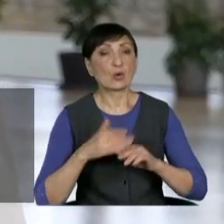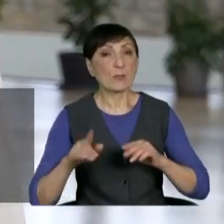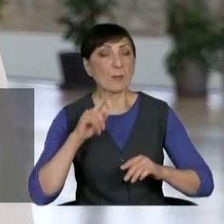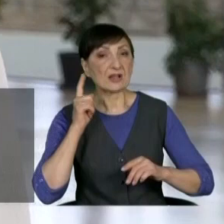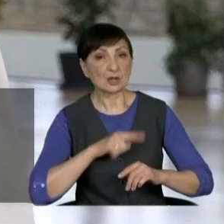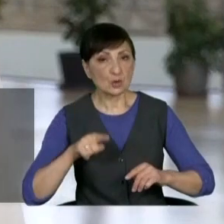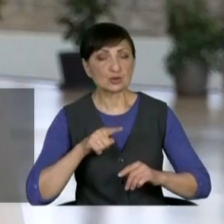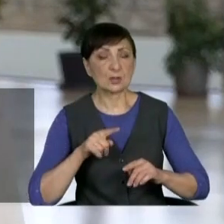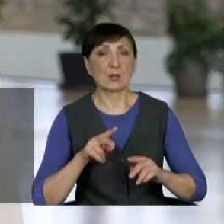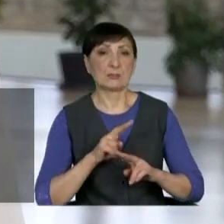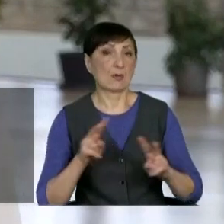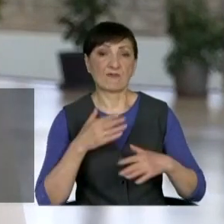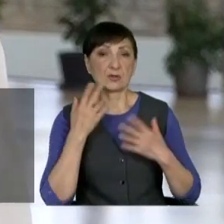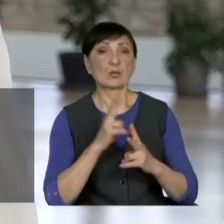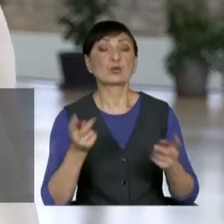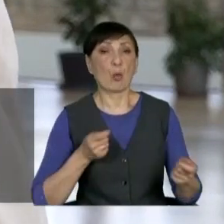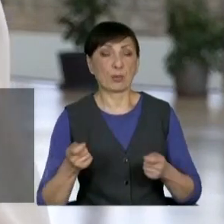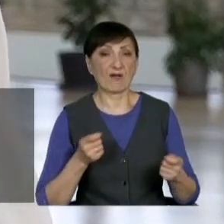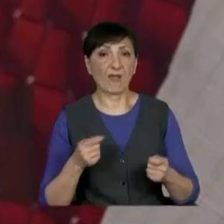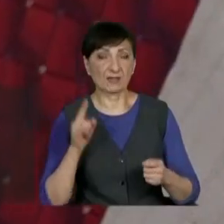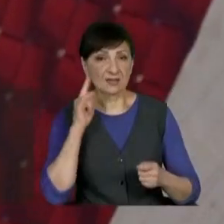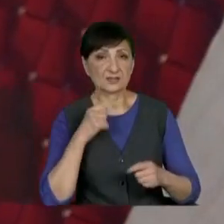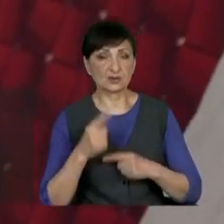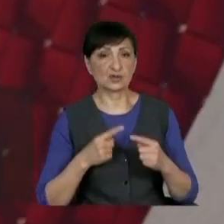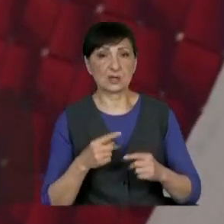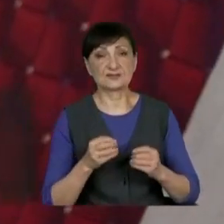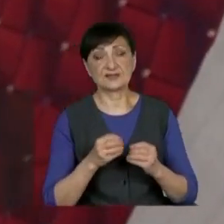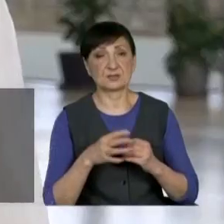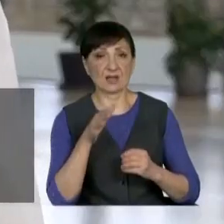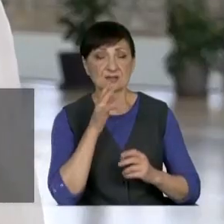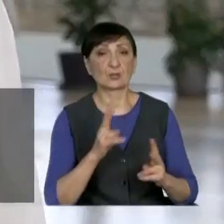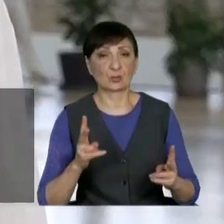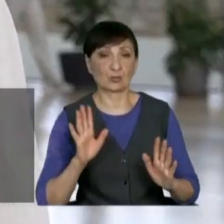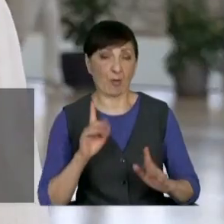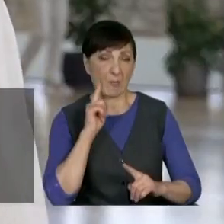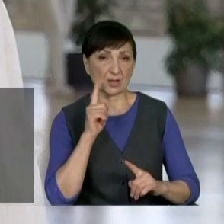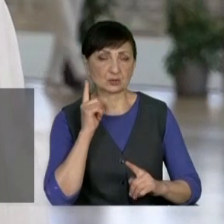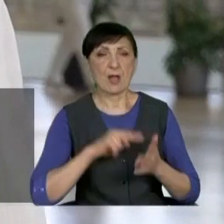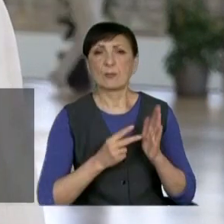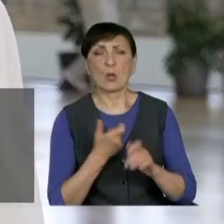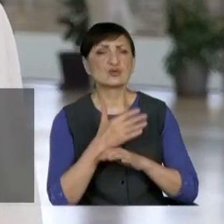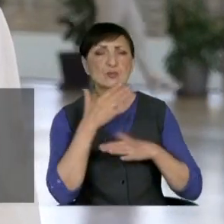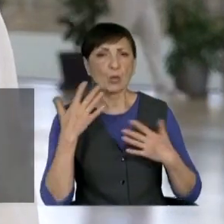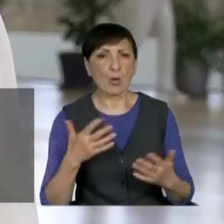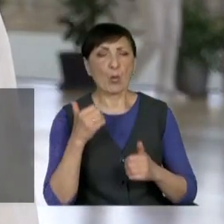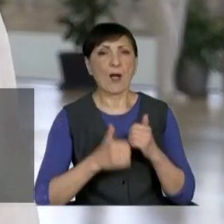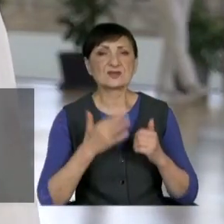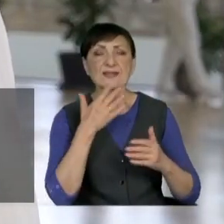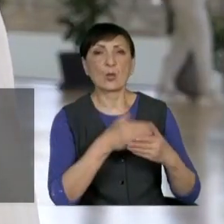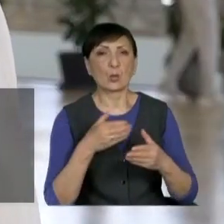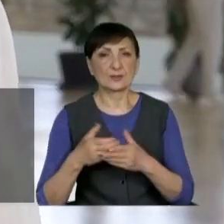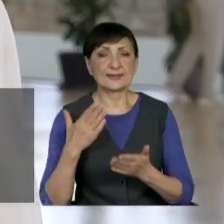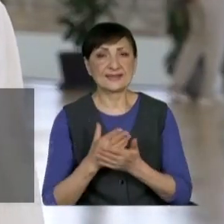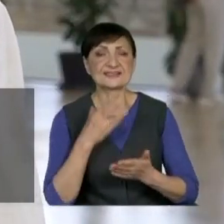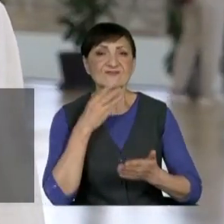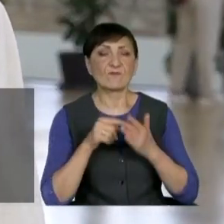в Казахстане никого нет, кто будет управлять этой страной через какие-то 10-15 лет. Планов всегда очень много. У каждого этнокультурного центра есть